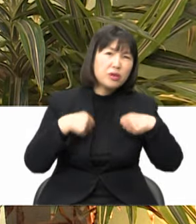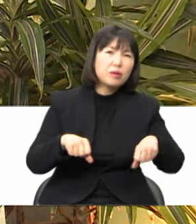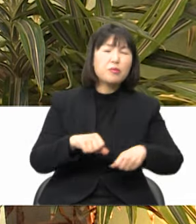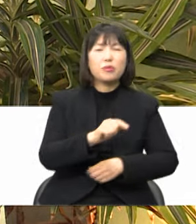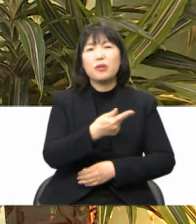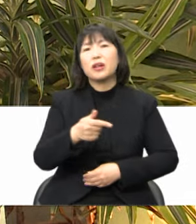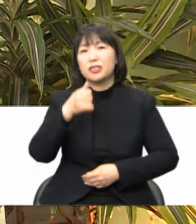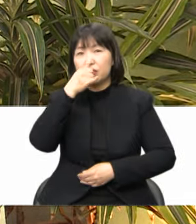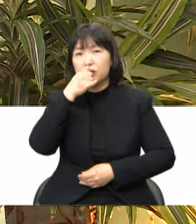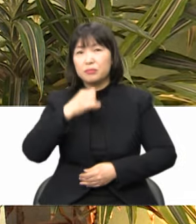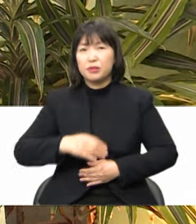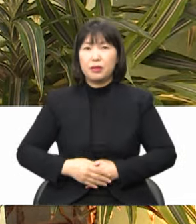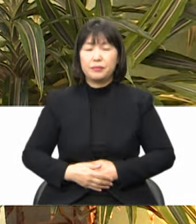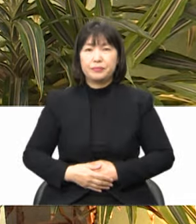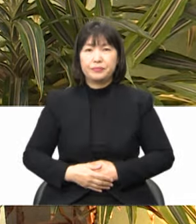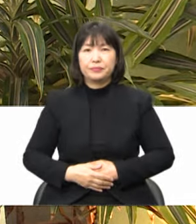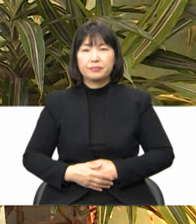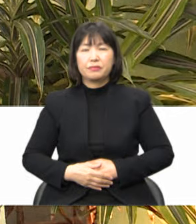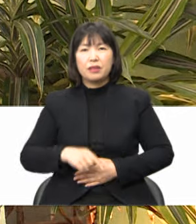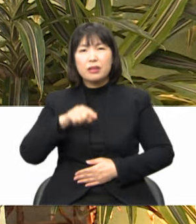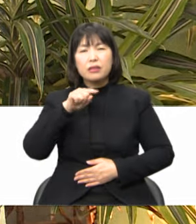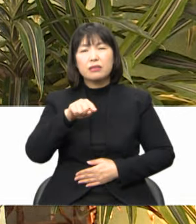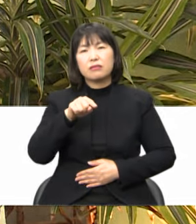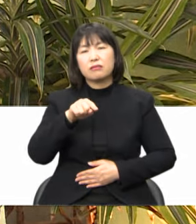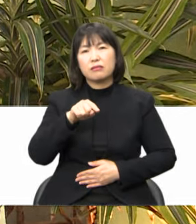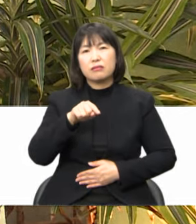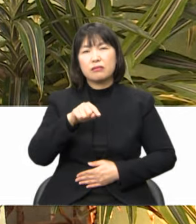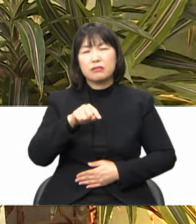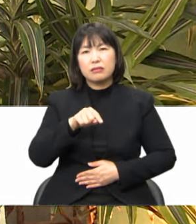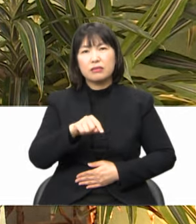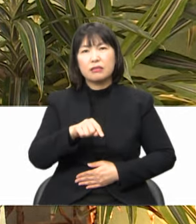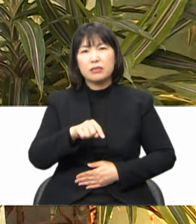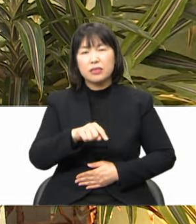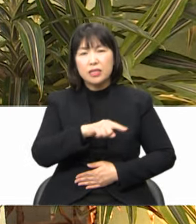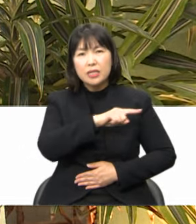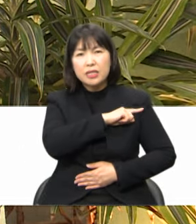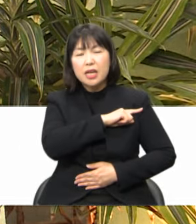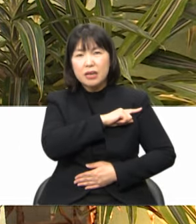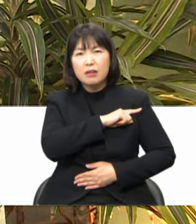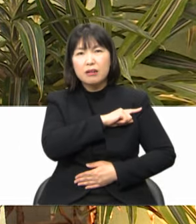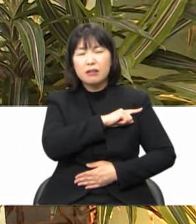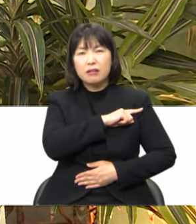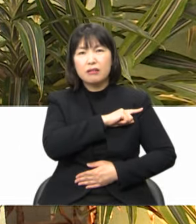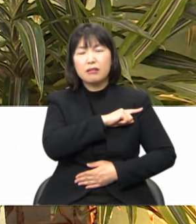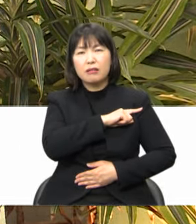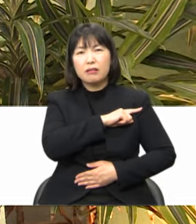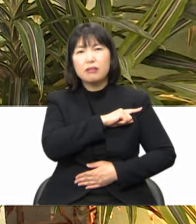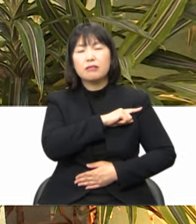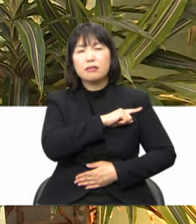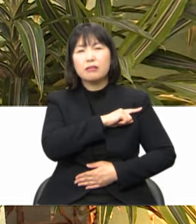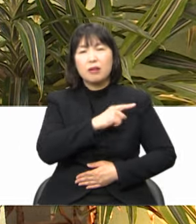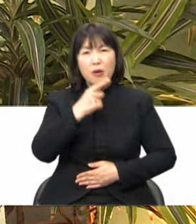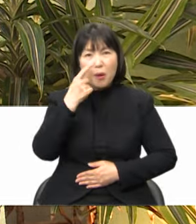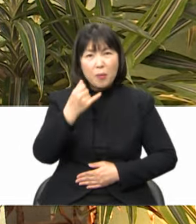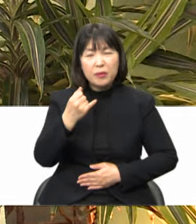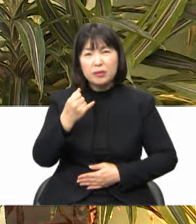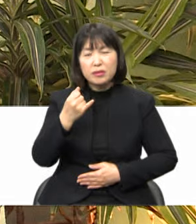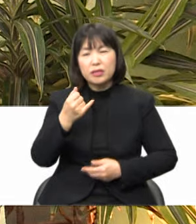가지가 있었는데 그고 부분이 이제 가장 어머니 돌아가신